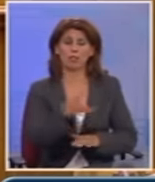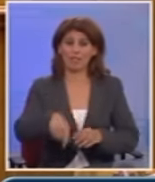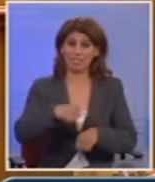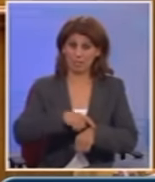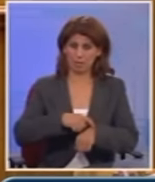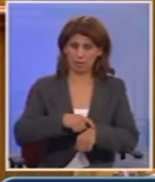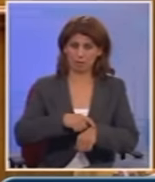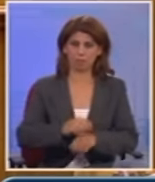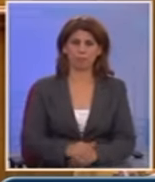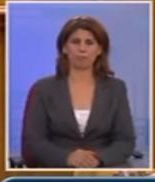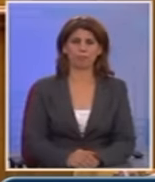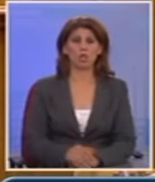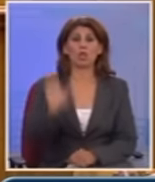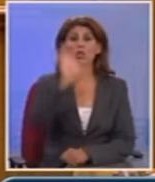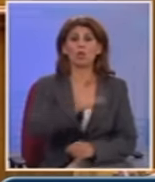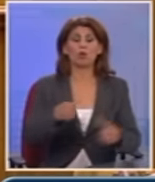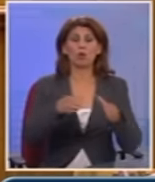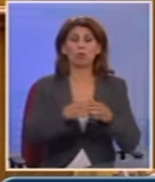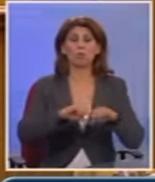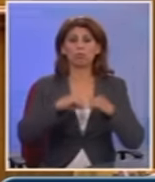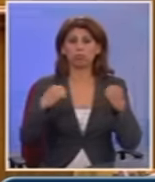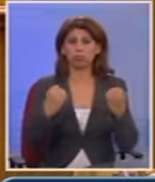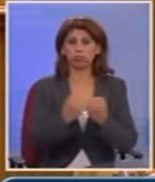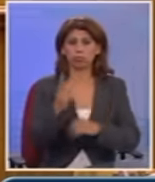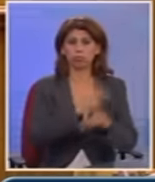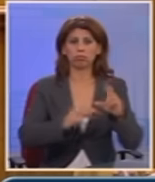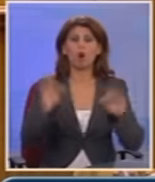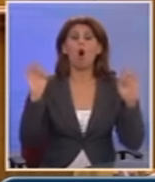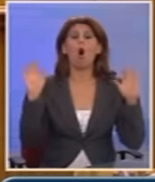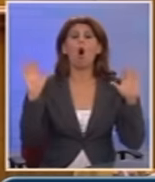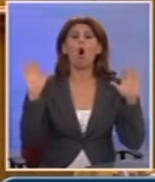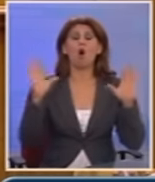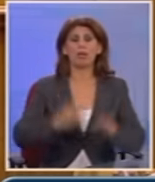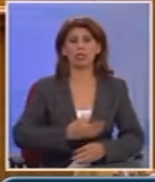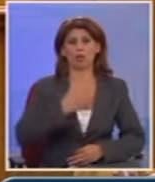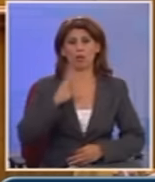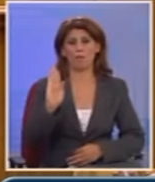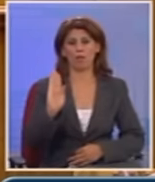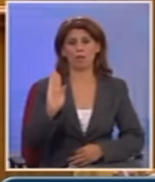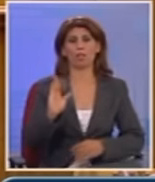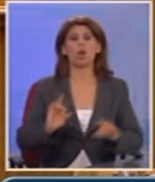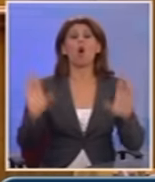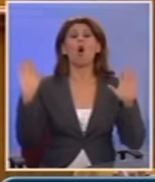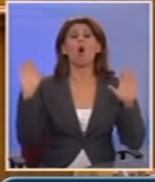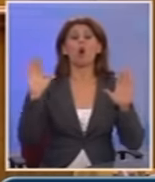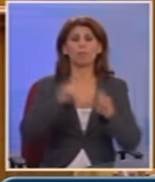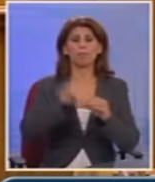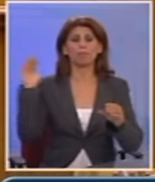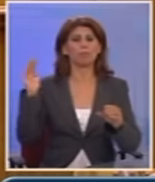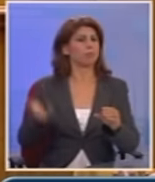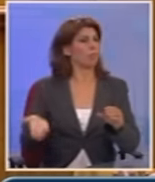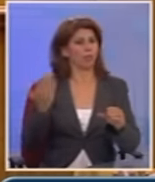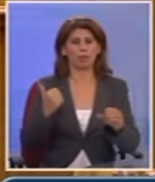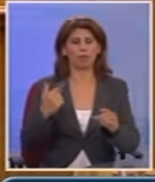στιγμή το Eurogroup συνεδριάζει χωρίς τον κύριο Βαρουφάκη, χωρίς την Ελλάδα,